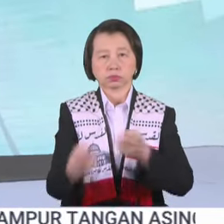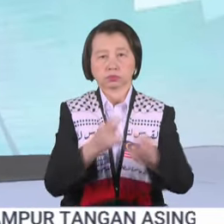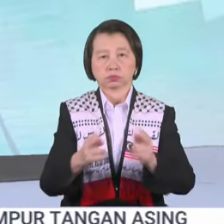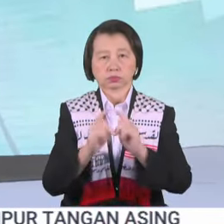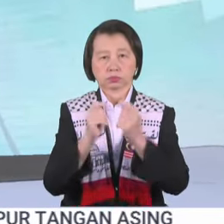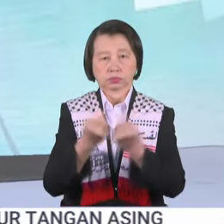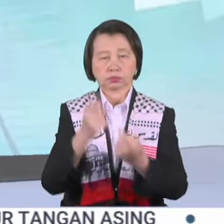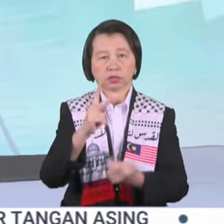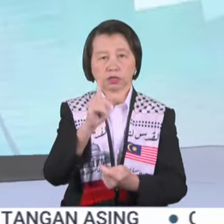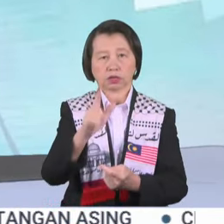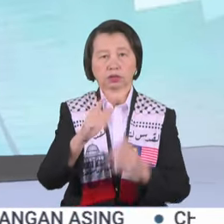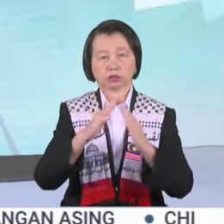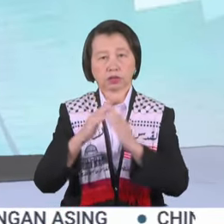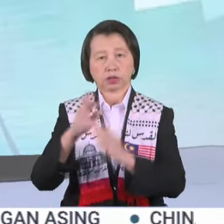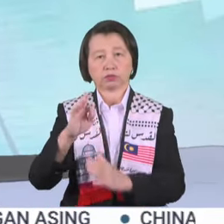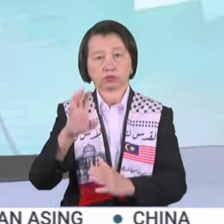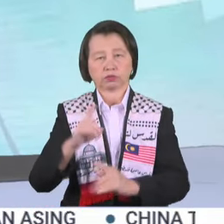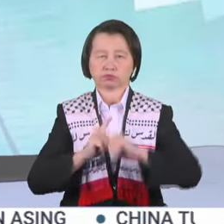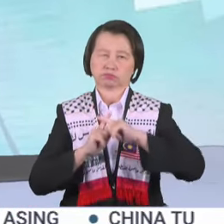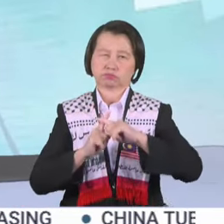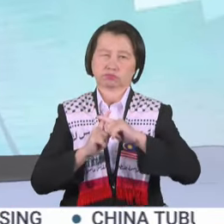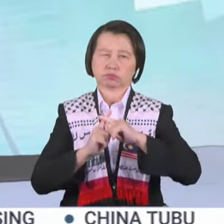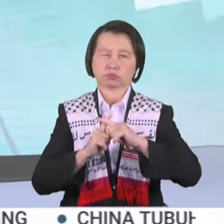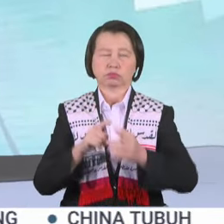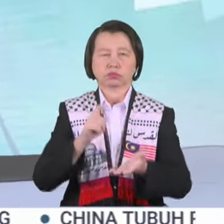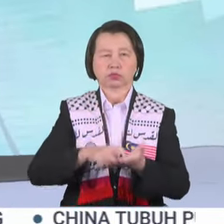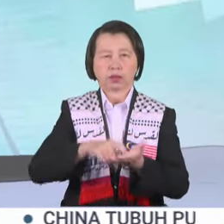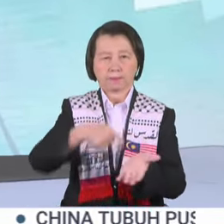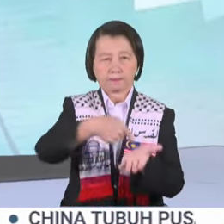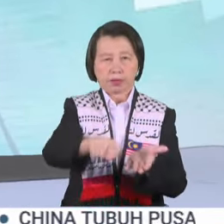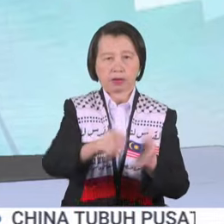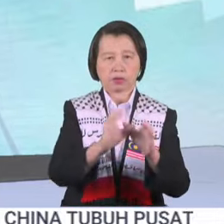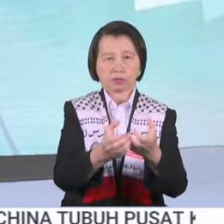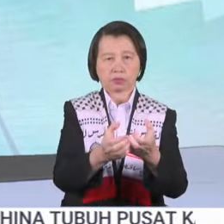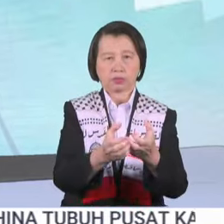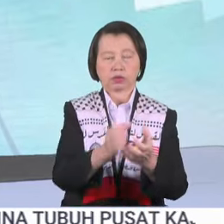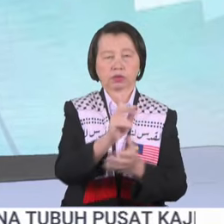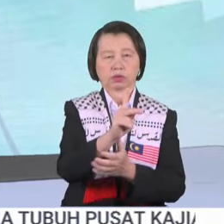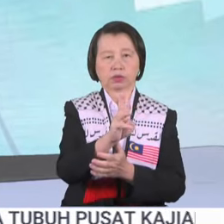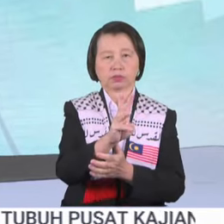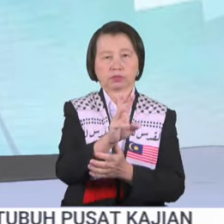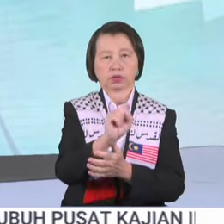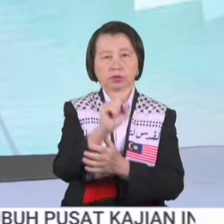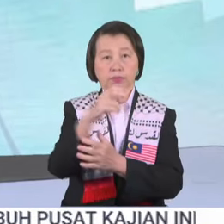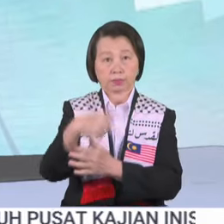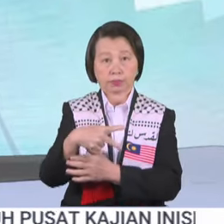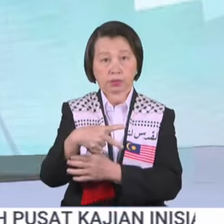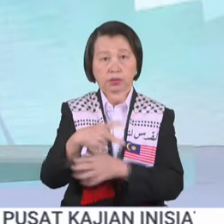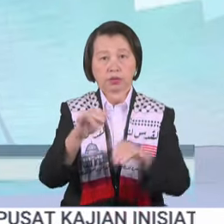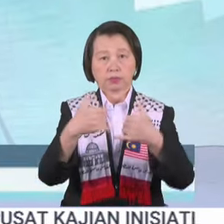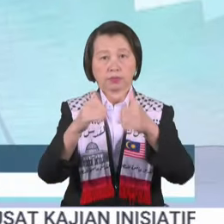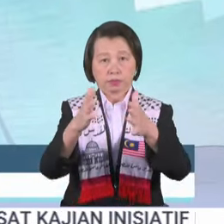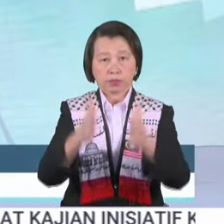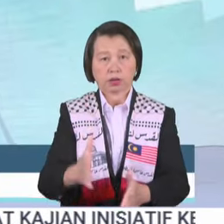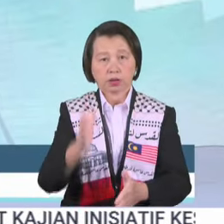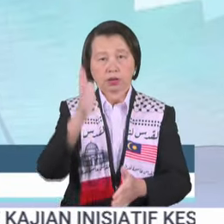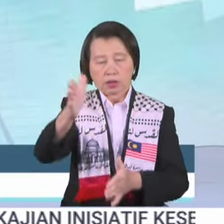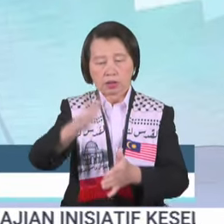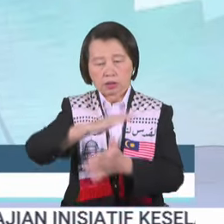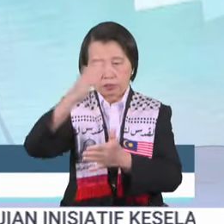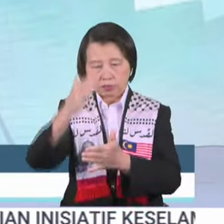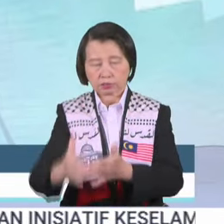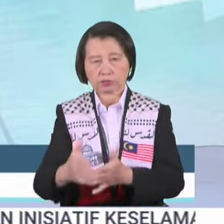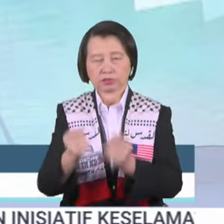Pengurusan pasukan Kuala Lumpur CTFC optimis isu tunggakan pembayaran kumpulan wang simpanan pekerja KWSP para pemain